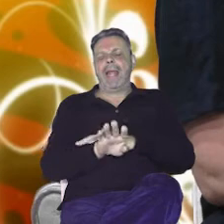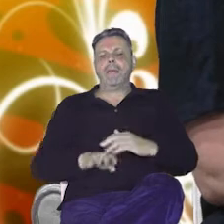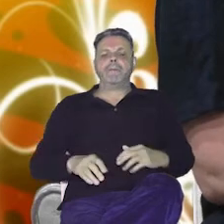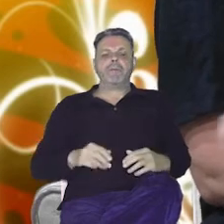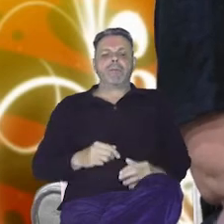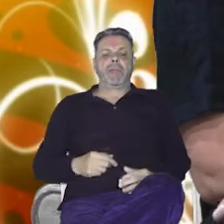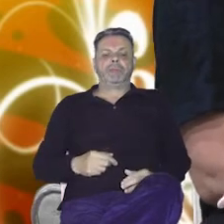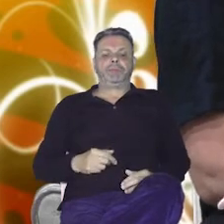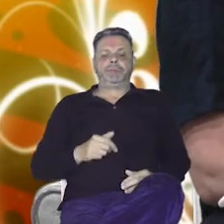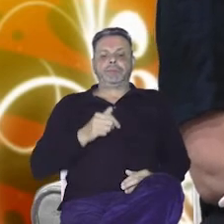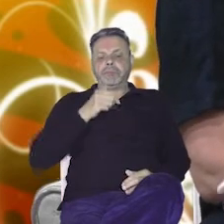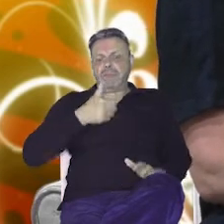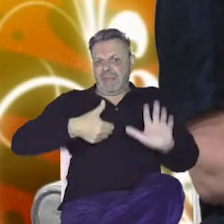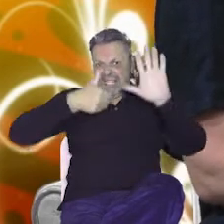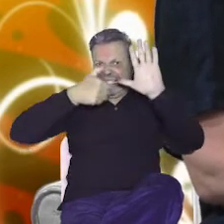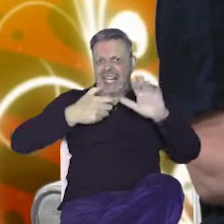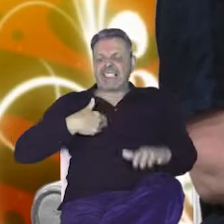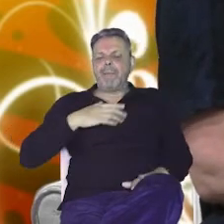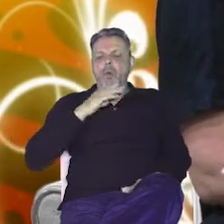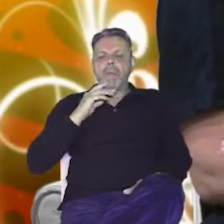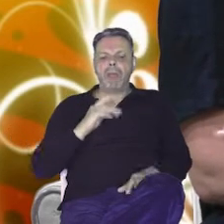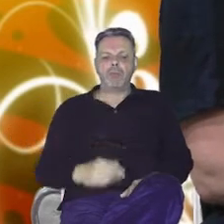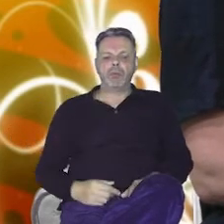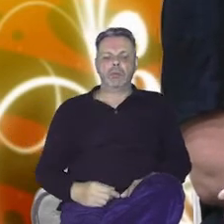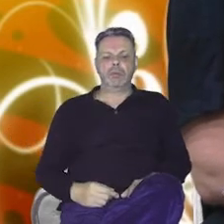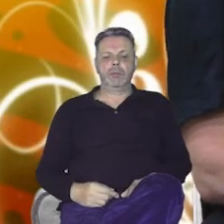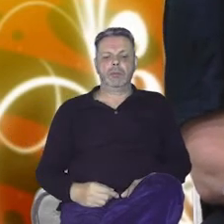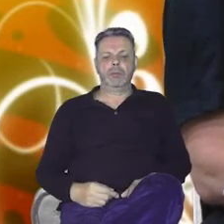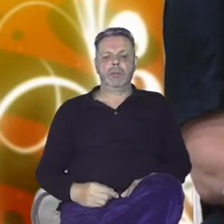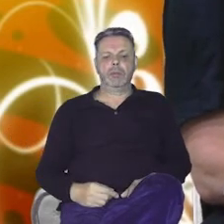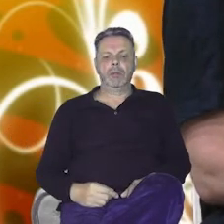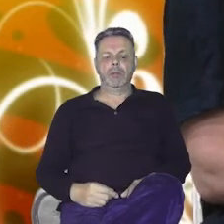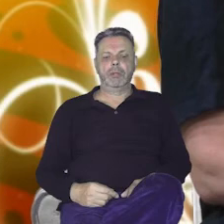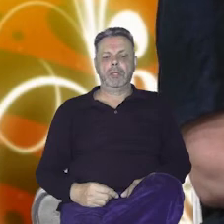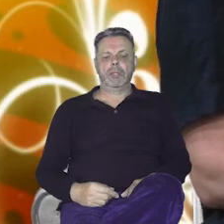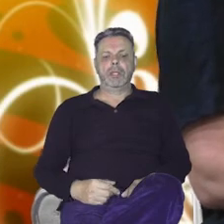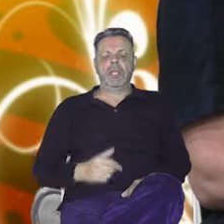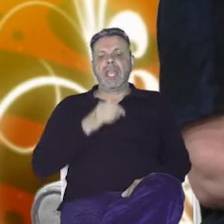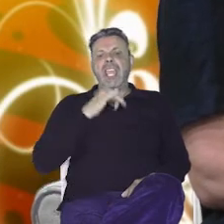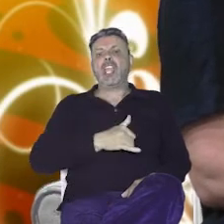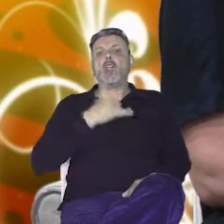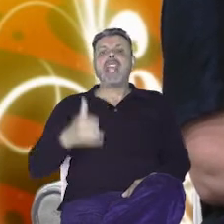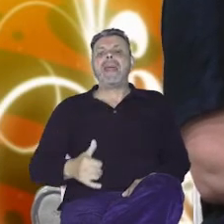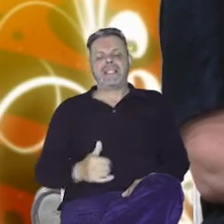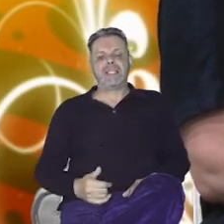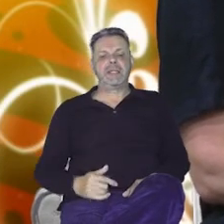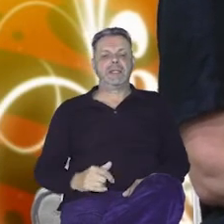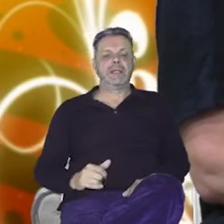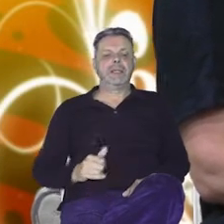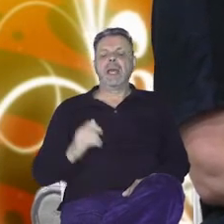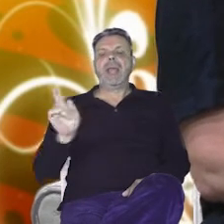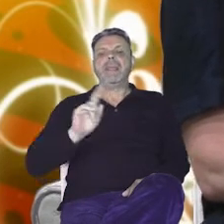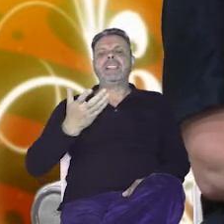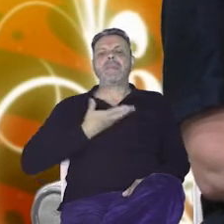i slikala sam moju majku u tom stanju, poslala sam mail na dom i ja do dana današnjeg odgovor nisam